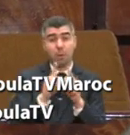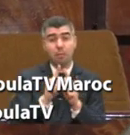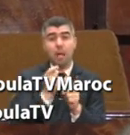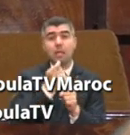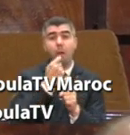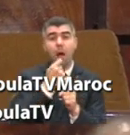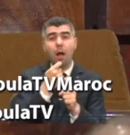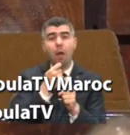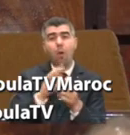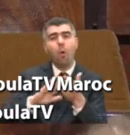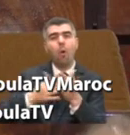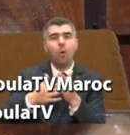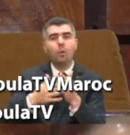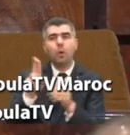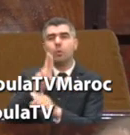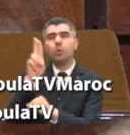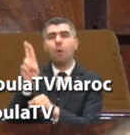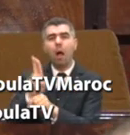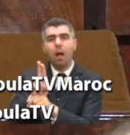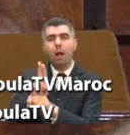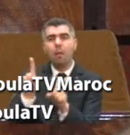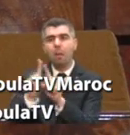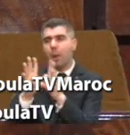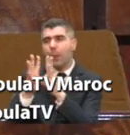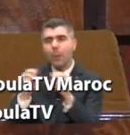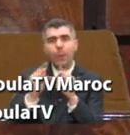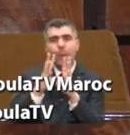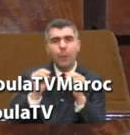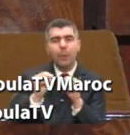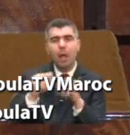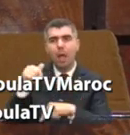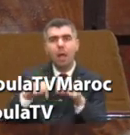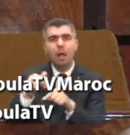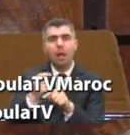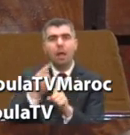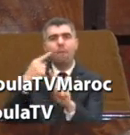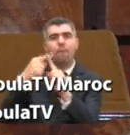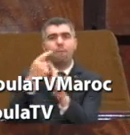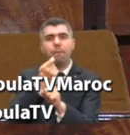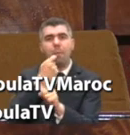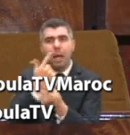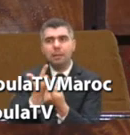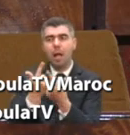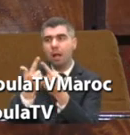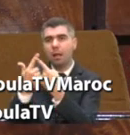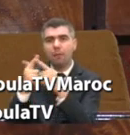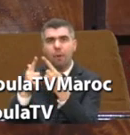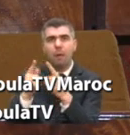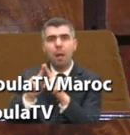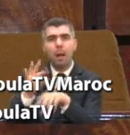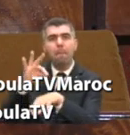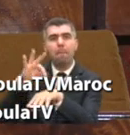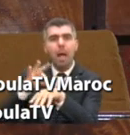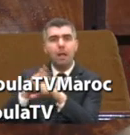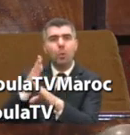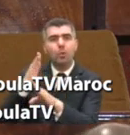يتساءلون بخوف وذعر عن اختفاء وفقدان مجموعة من الأدوية الحيوية، منها أدوية الخاصة بأمراض السكري،